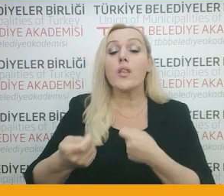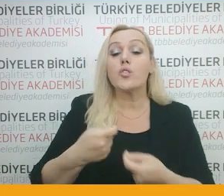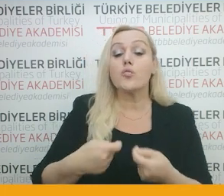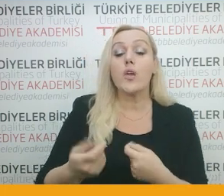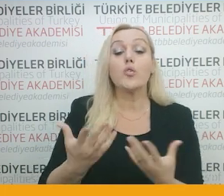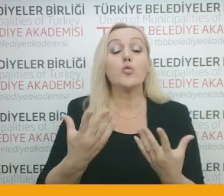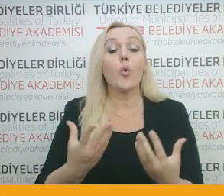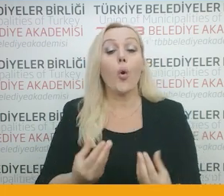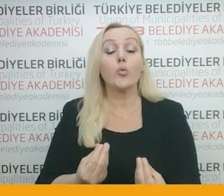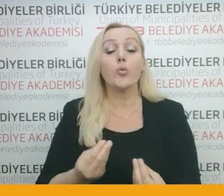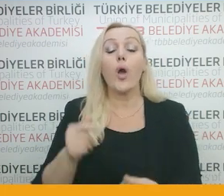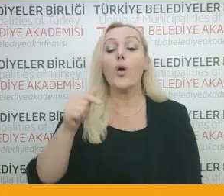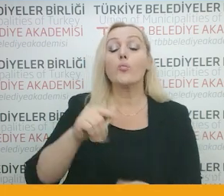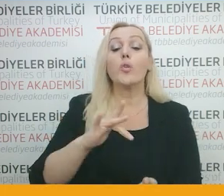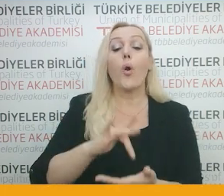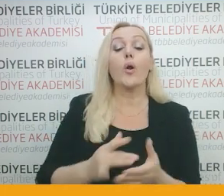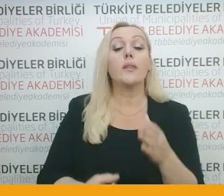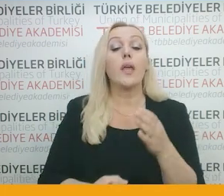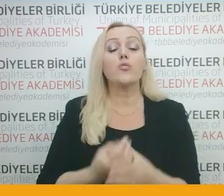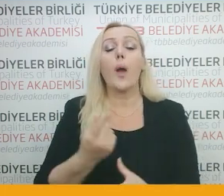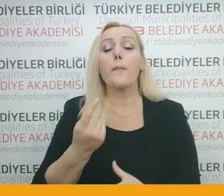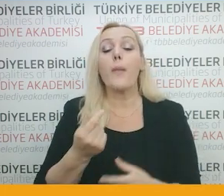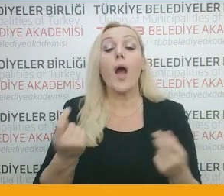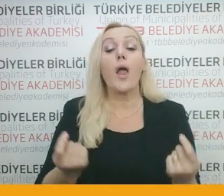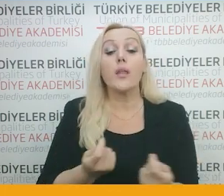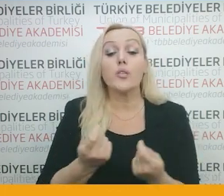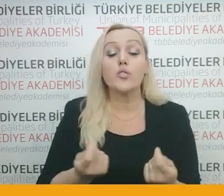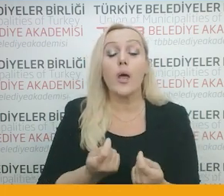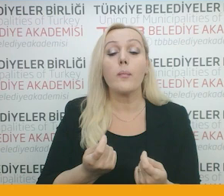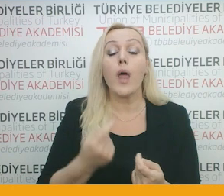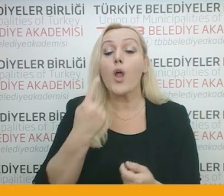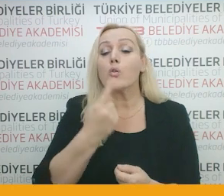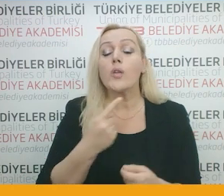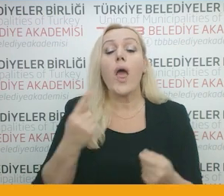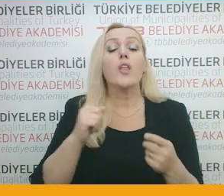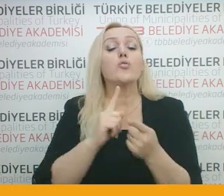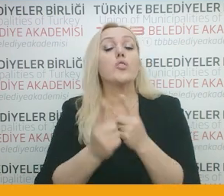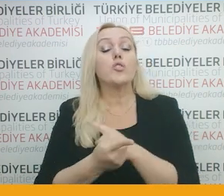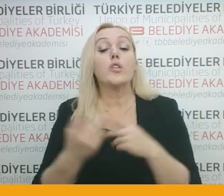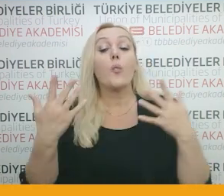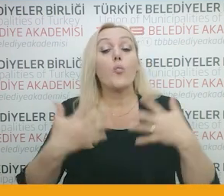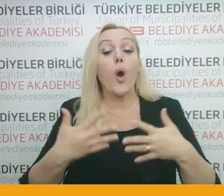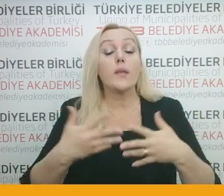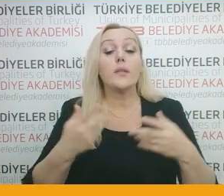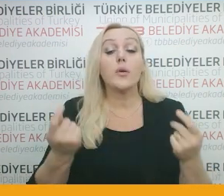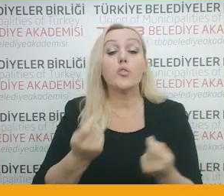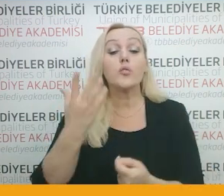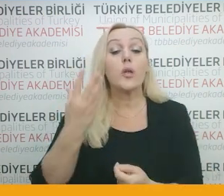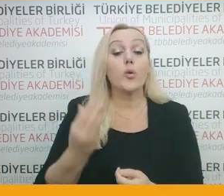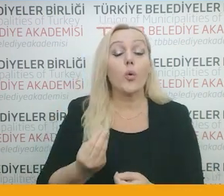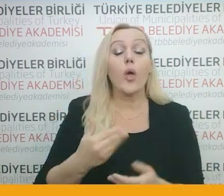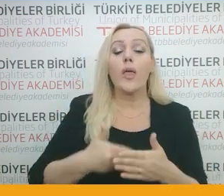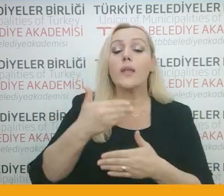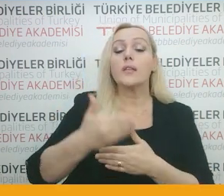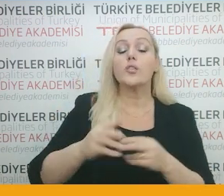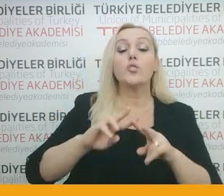alışveriş oluyor. Buradan ortaya çıkan mali iş ve işlemlerden dolayı çeşitli muhasebe işlemleri ortaya çıkıyor. Dış